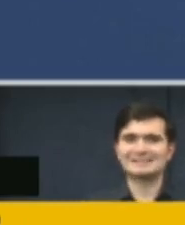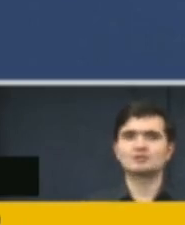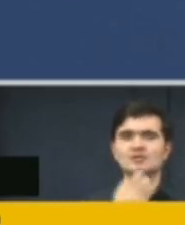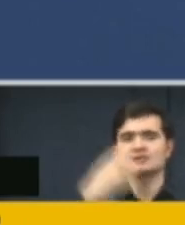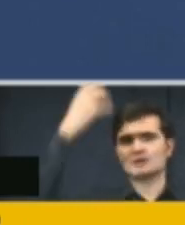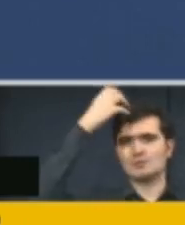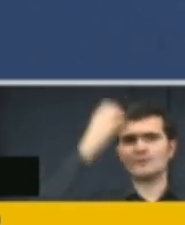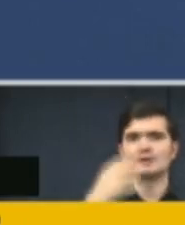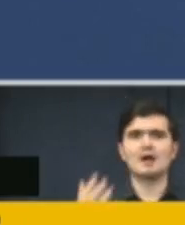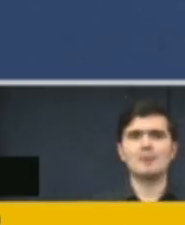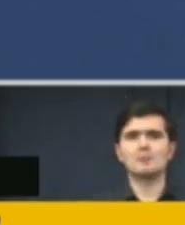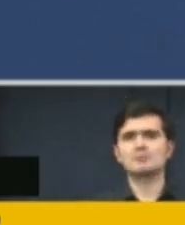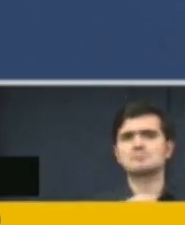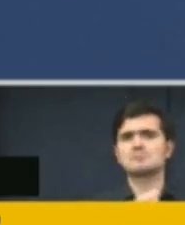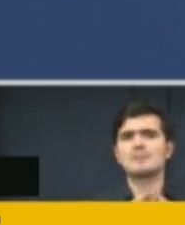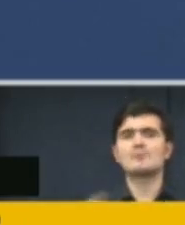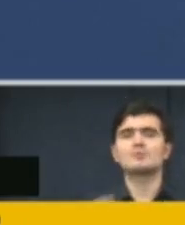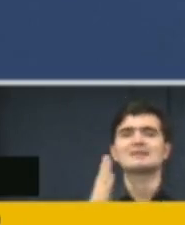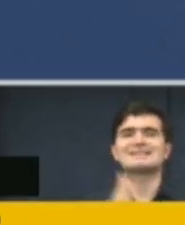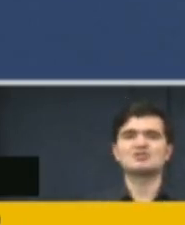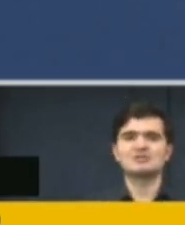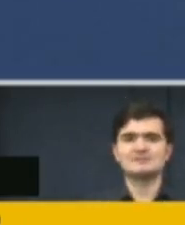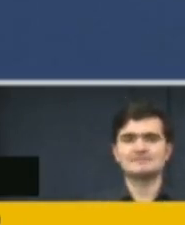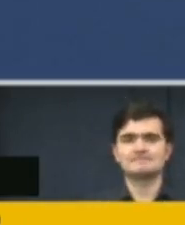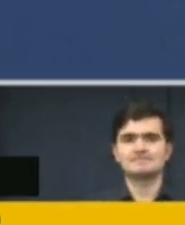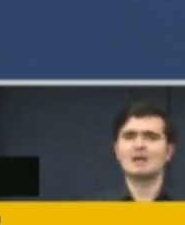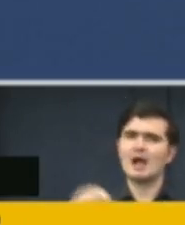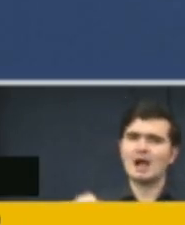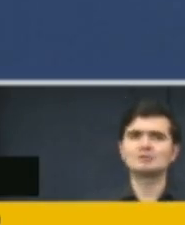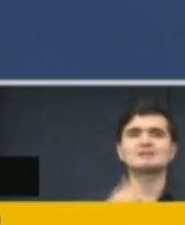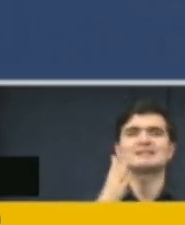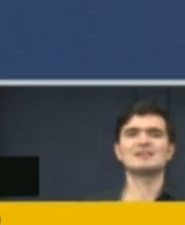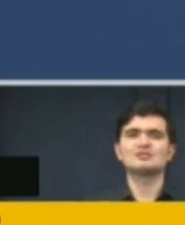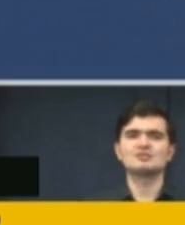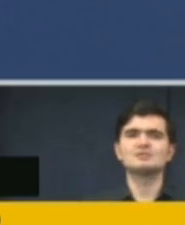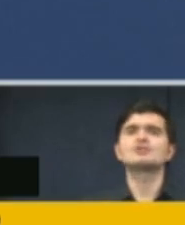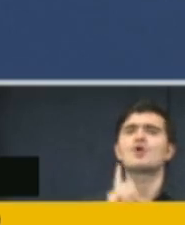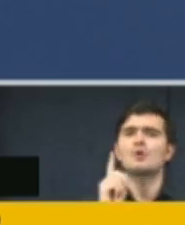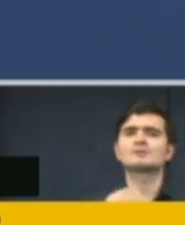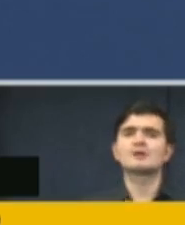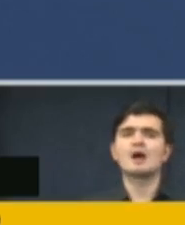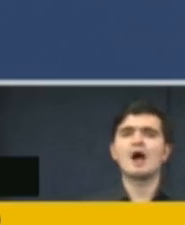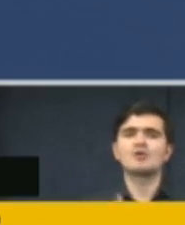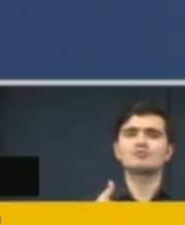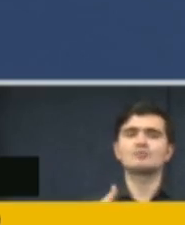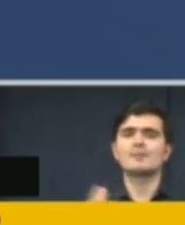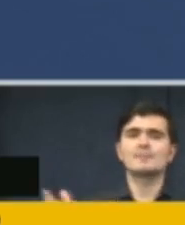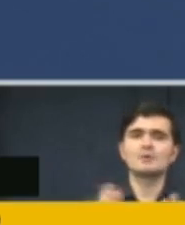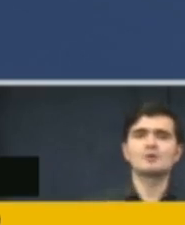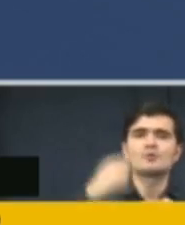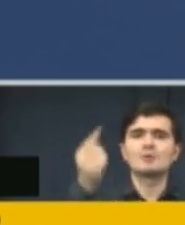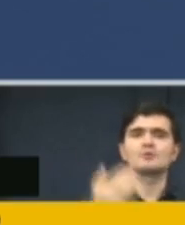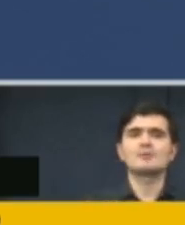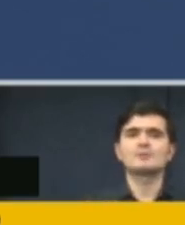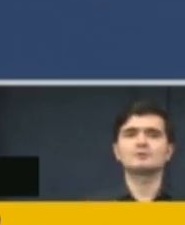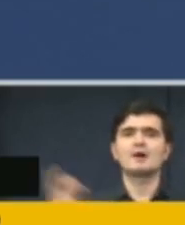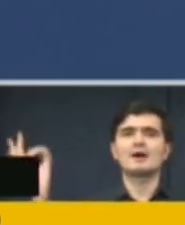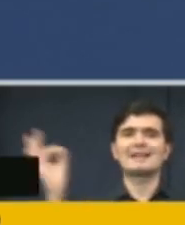ședință de guvern, am luat câteva decizii care vor ajuta în perioada următoare la